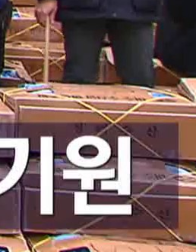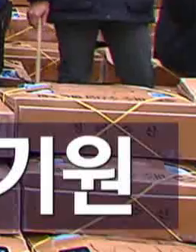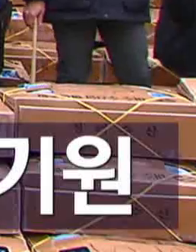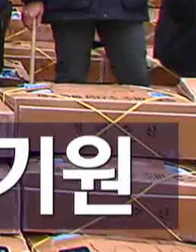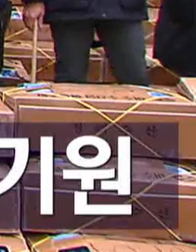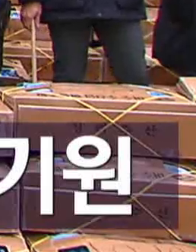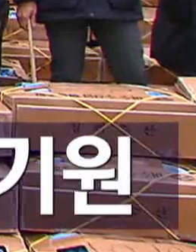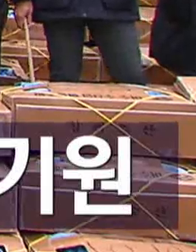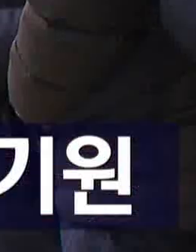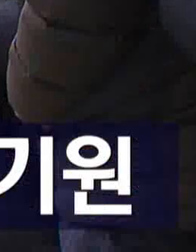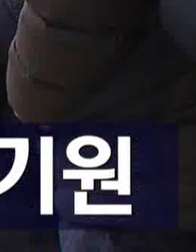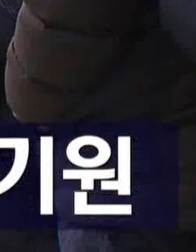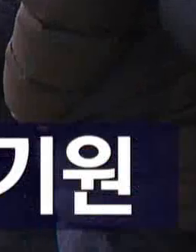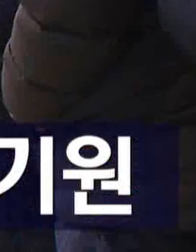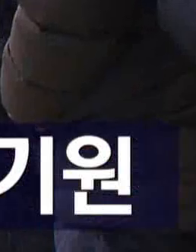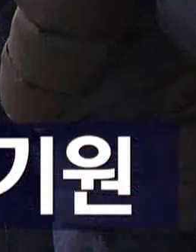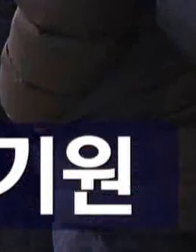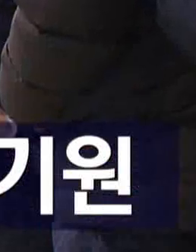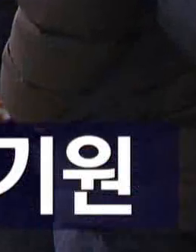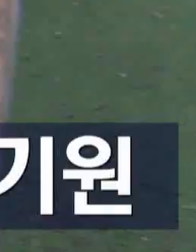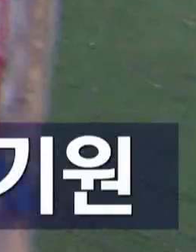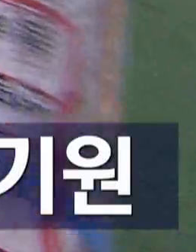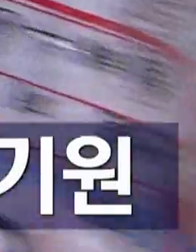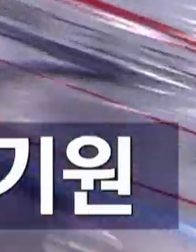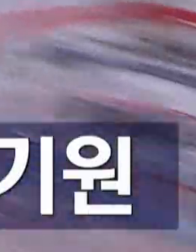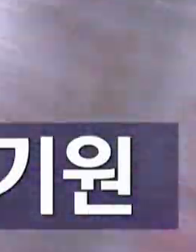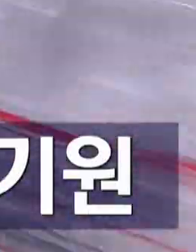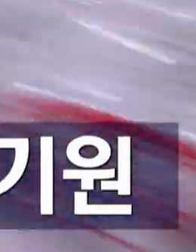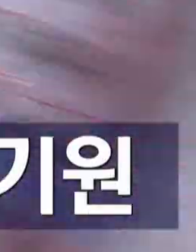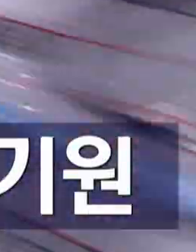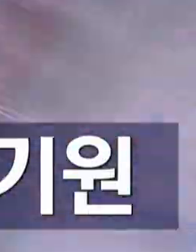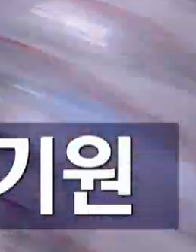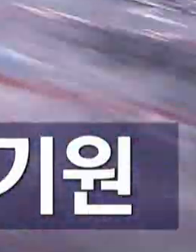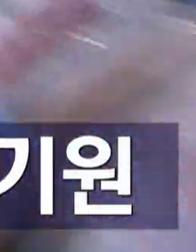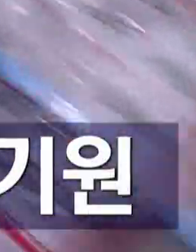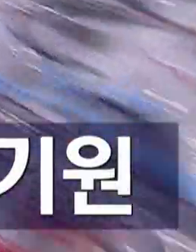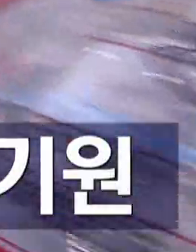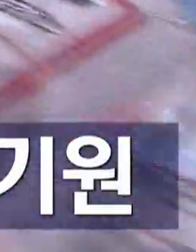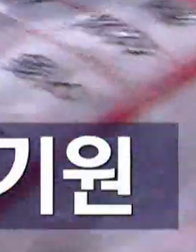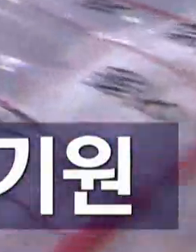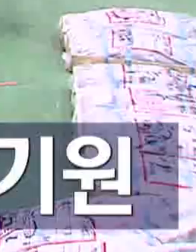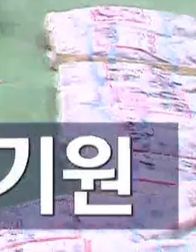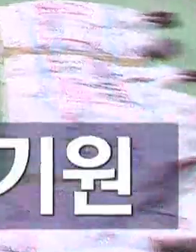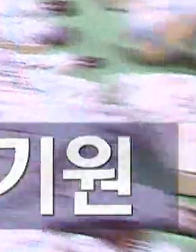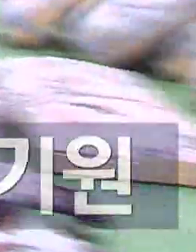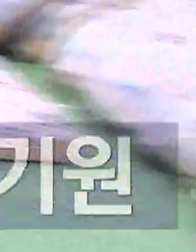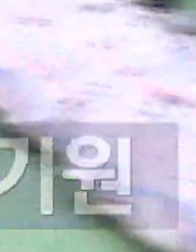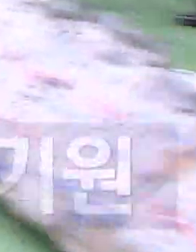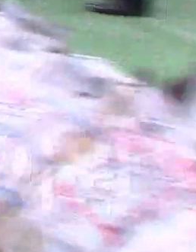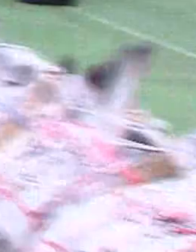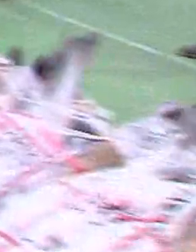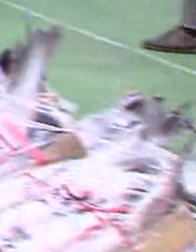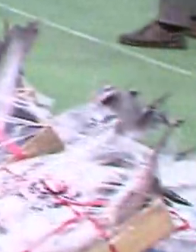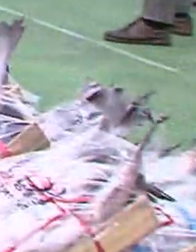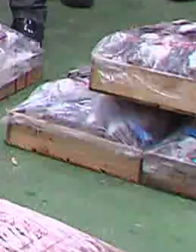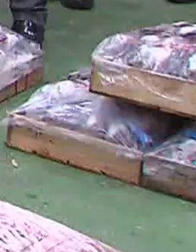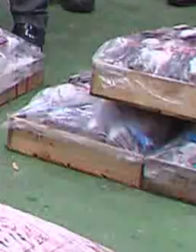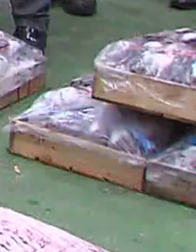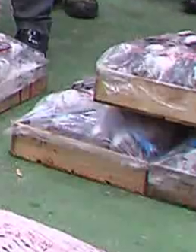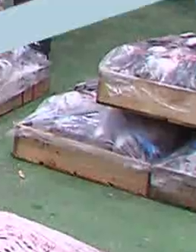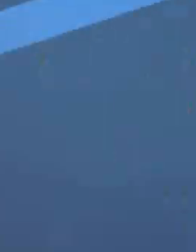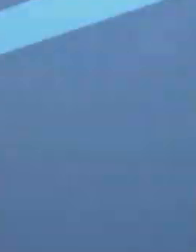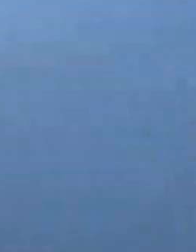여수 옆 에서 병자년 세척 위탄 2 어렵습니다 어획량 감소 등 어려운 환경 속에서도 어민들은 푸마 와 만선을